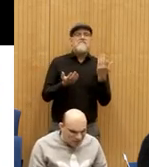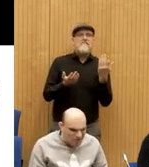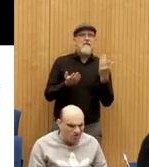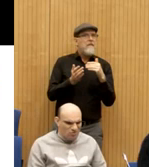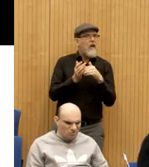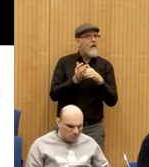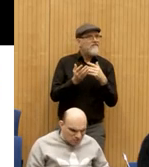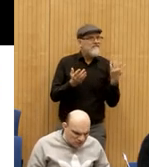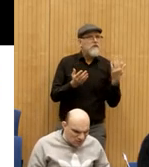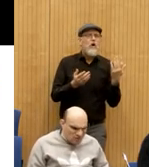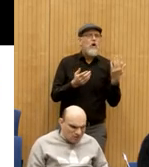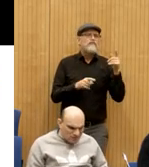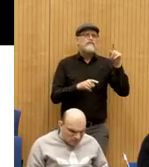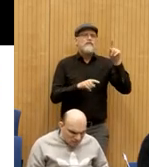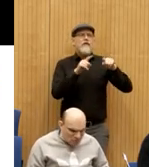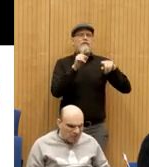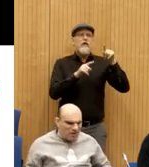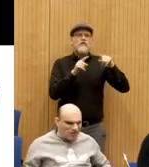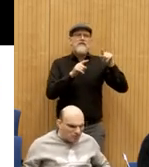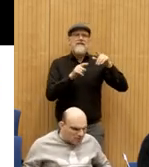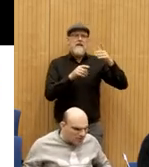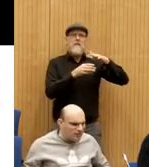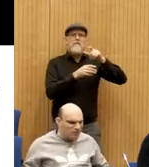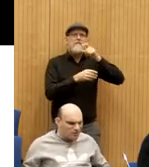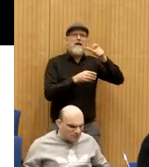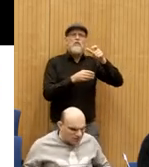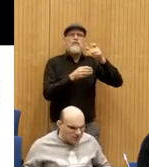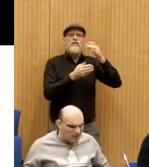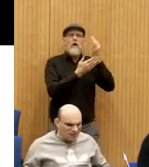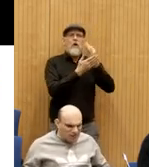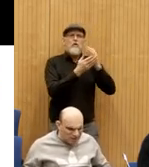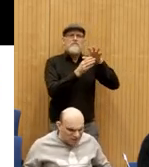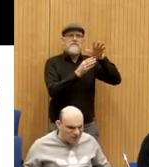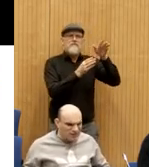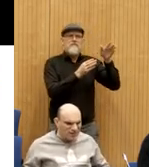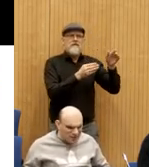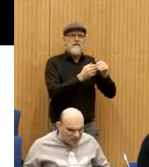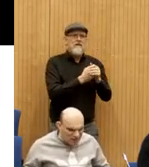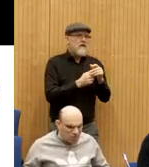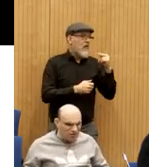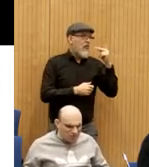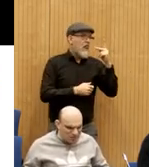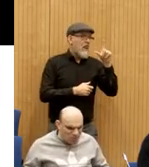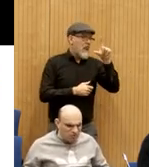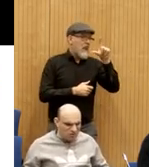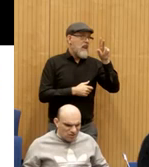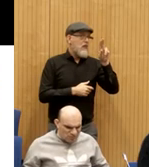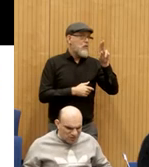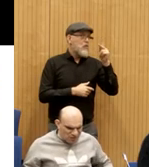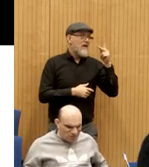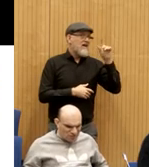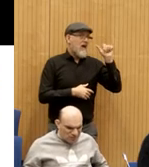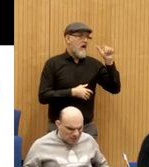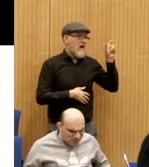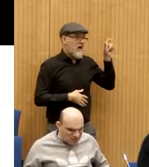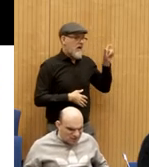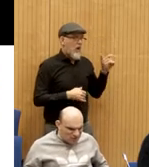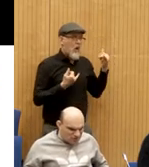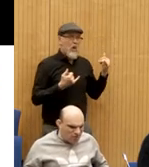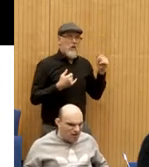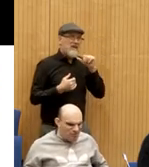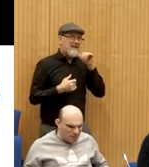Ja, genau. Und Luca Prachthäuser, der leider heute, wie ich gesagt habe, leider nicht hier sein kann, der kommt ja jeden Morgen mit dem